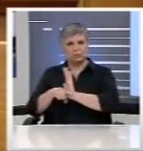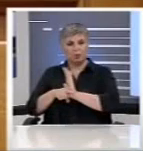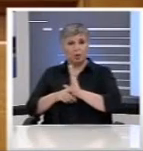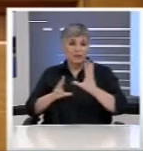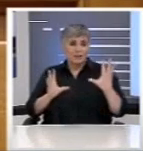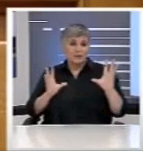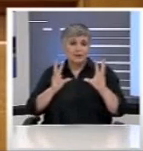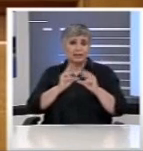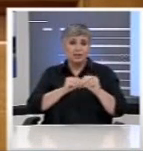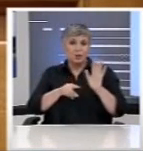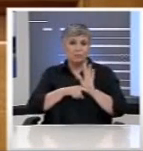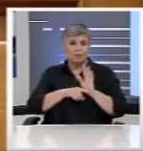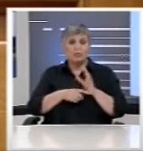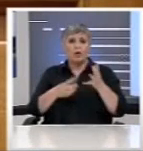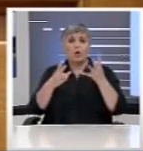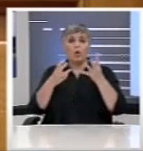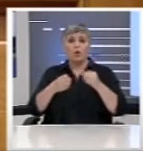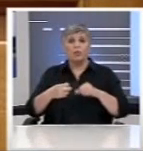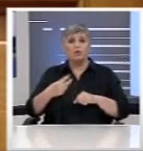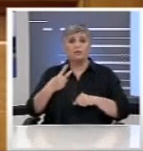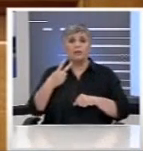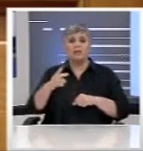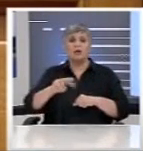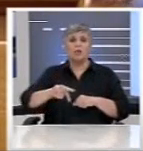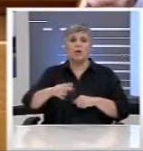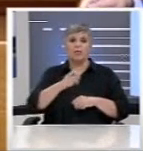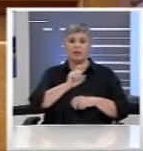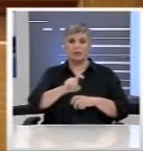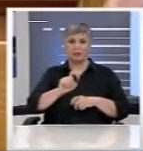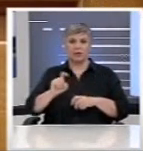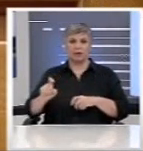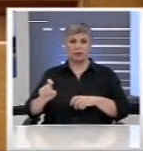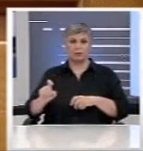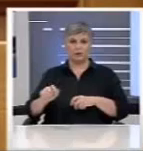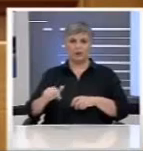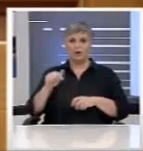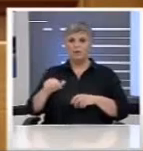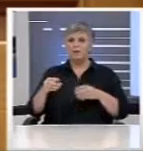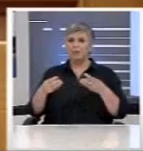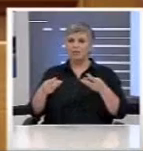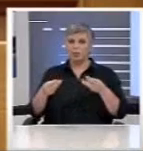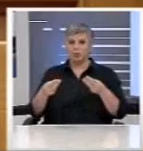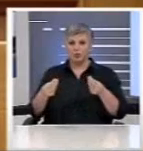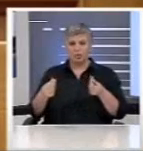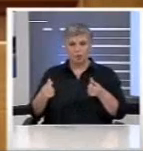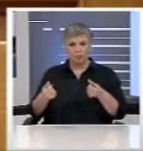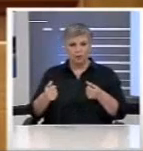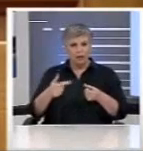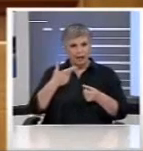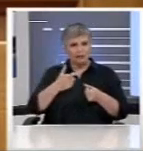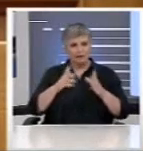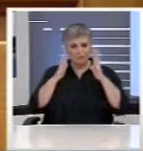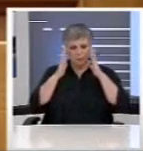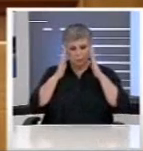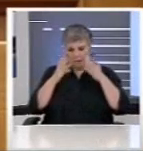σύνολο? 82 δισεκατομμύρια. Και αν με την ίδια λογική, την δική σας, μα μην πιάτε το κεφάλι σας, αυτά μας κατηγορείτε εμάς,